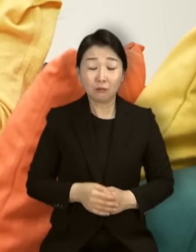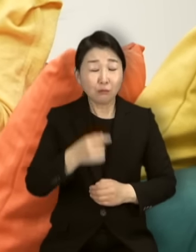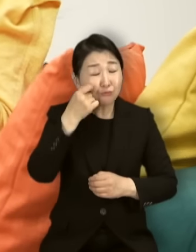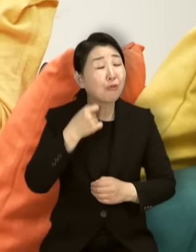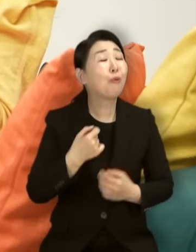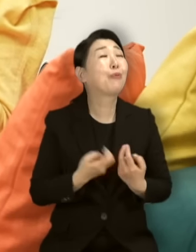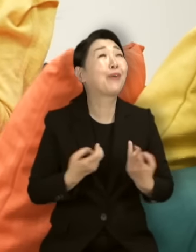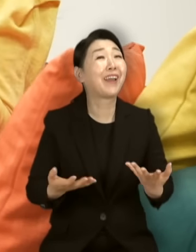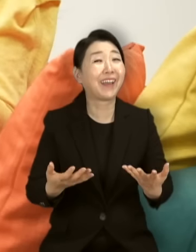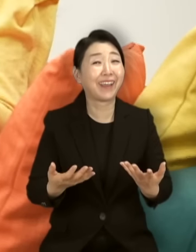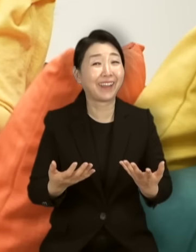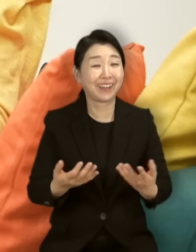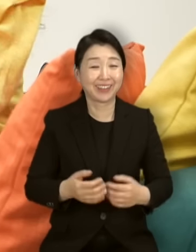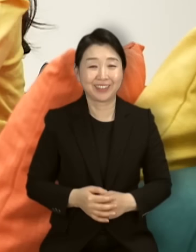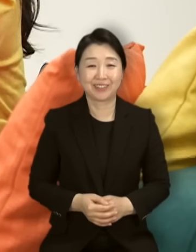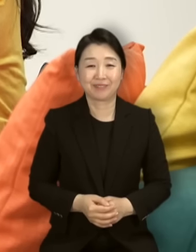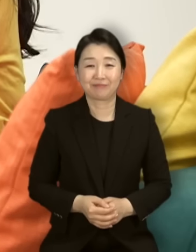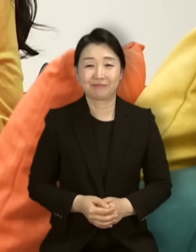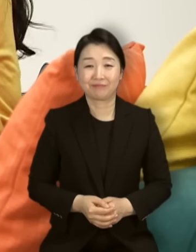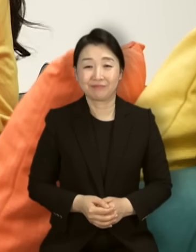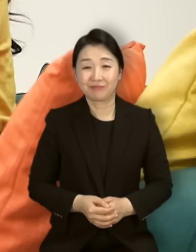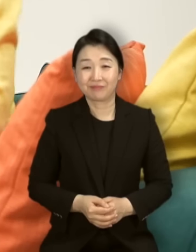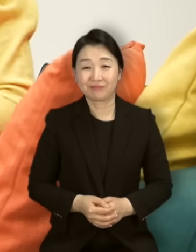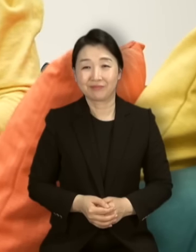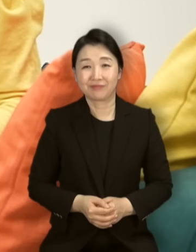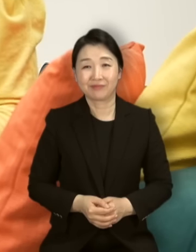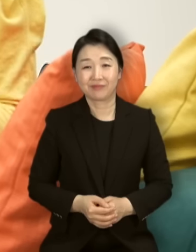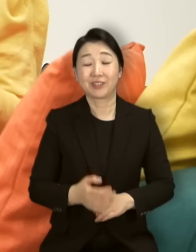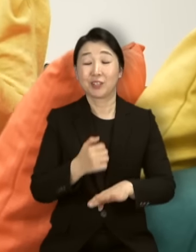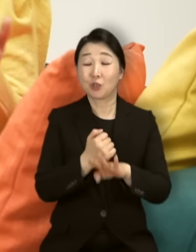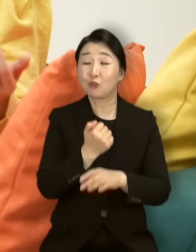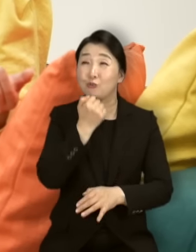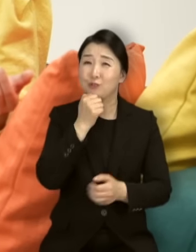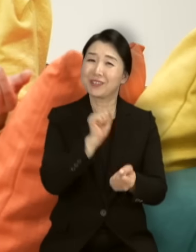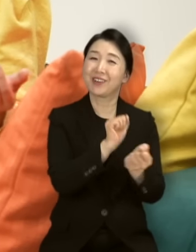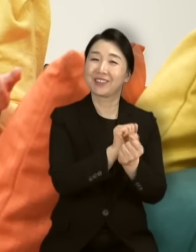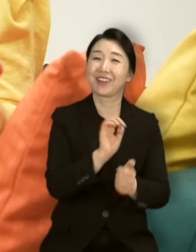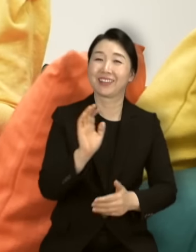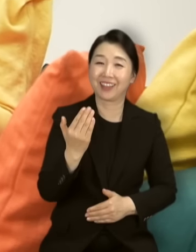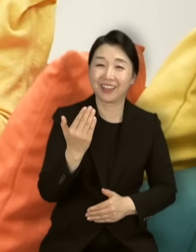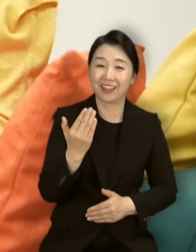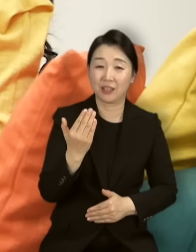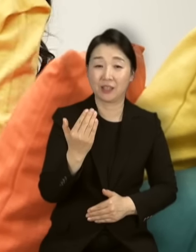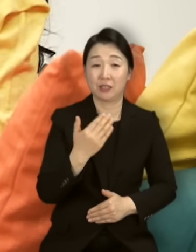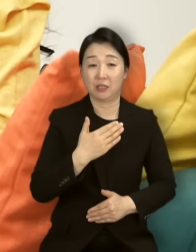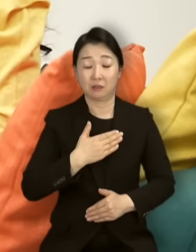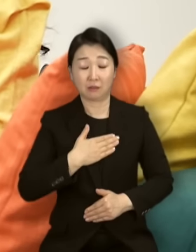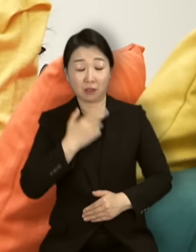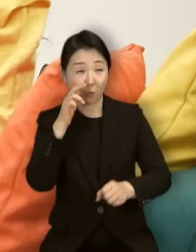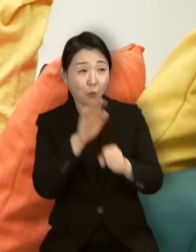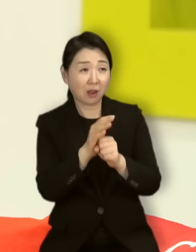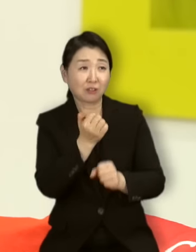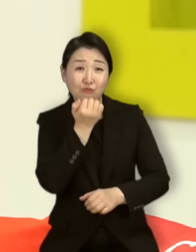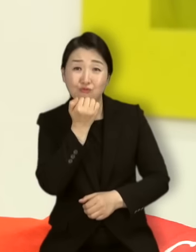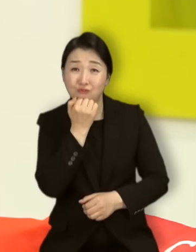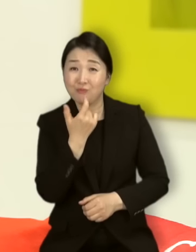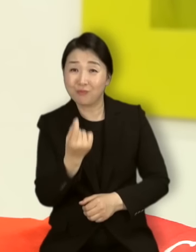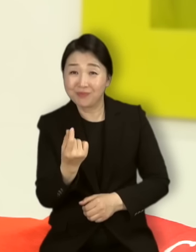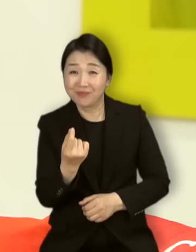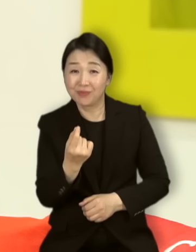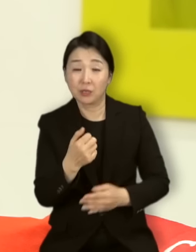그러니까 제가 어이 없이 웃다 보니까 저희 남편도 어이없이 실소가 나오면서 점점점 점점 웃음이 전염이 되는 거